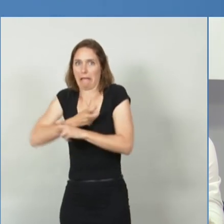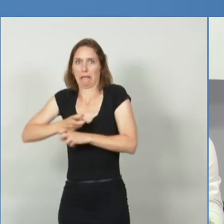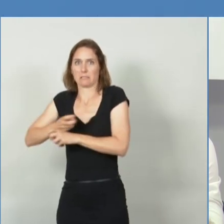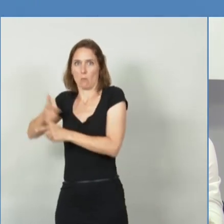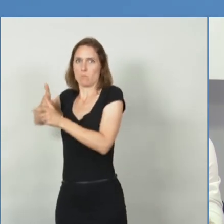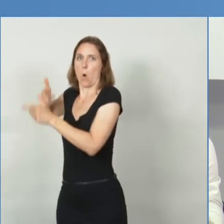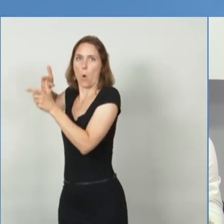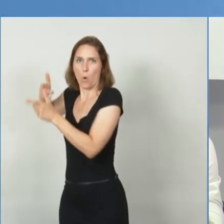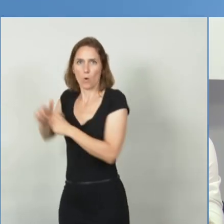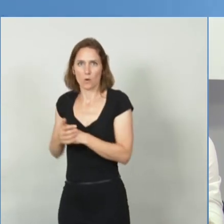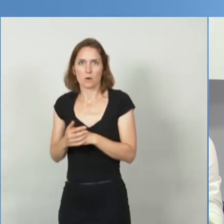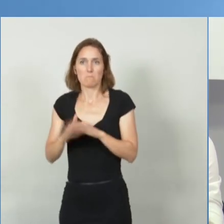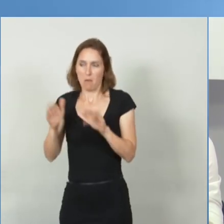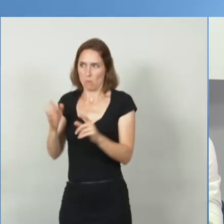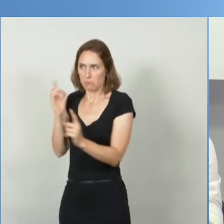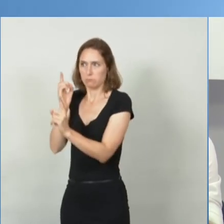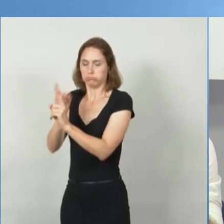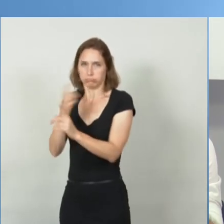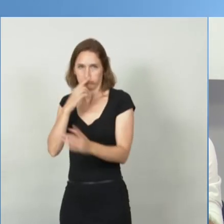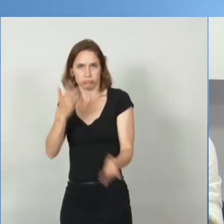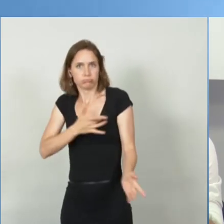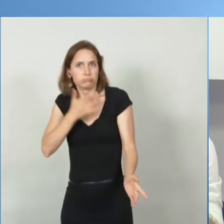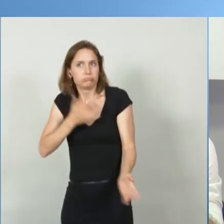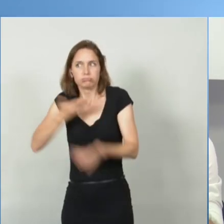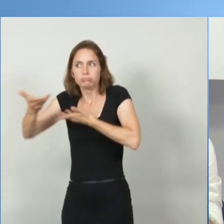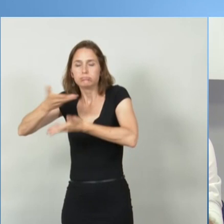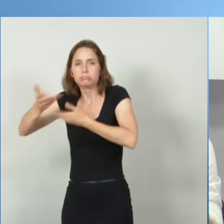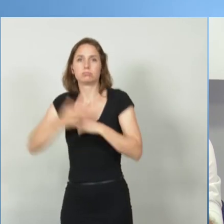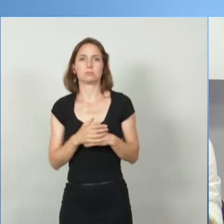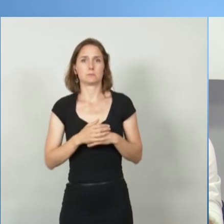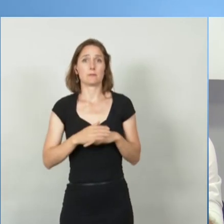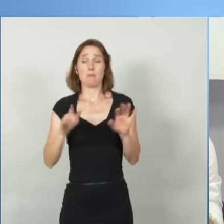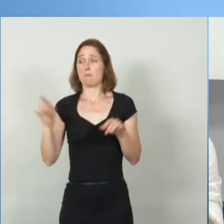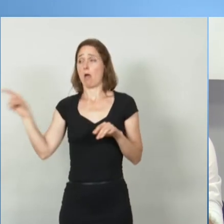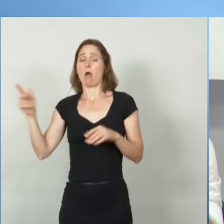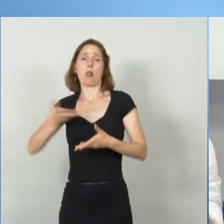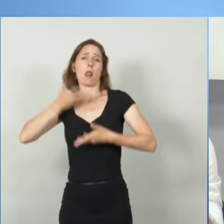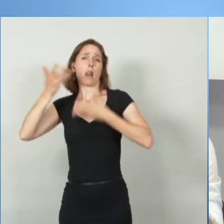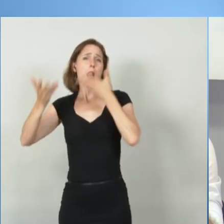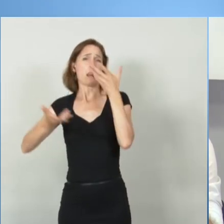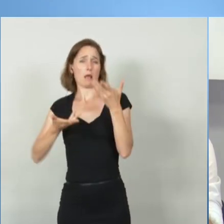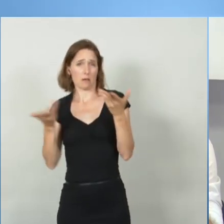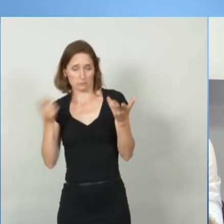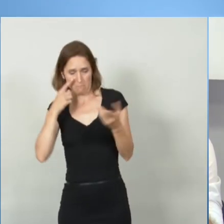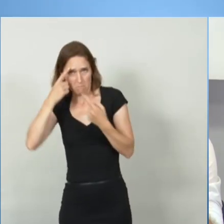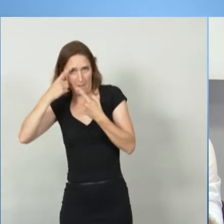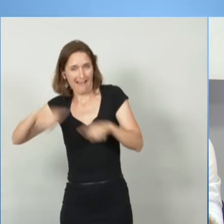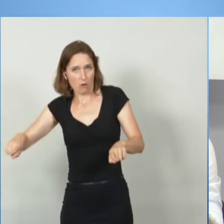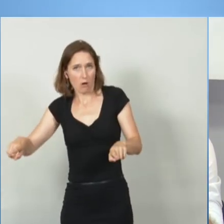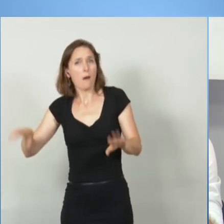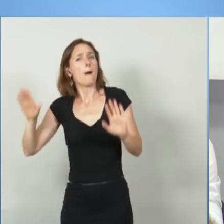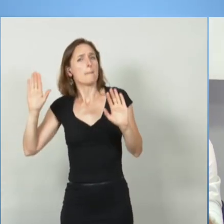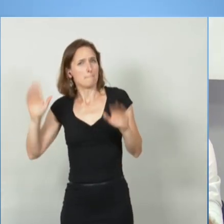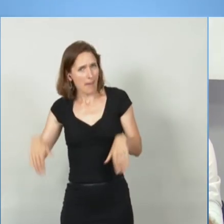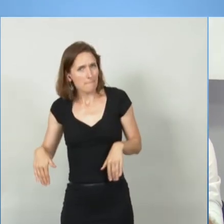caractère polémique de ces propos tout cela ne doit pas